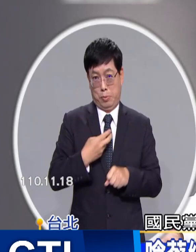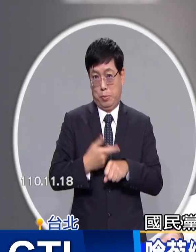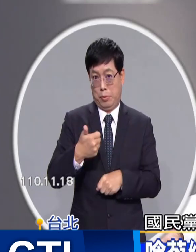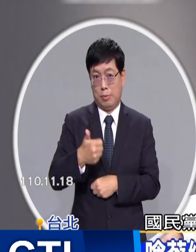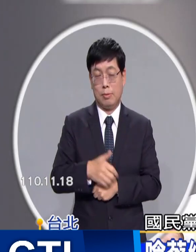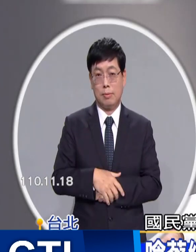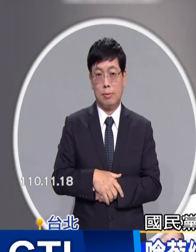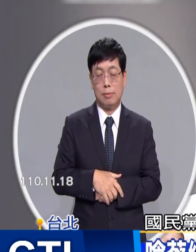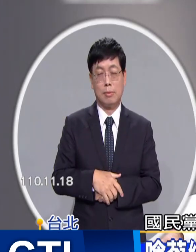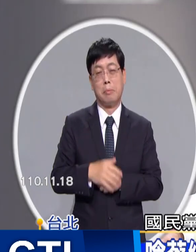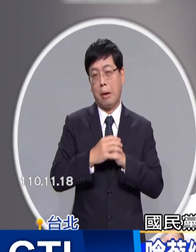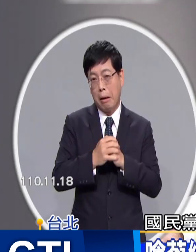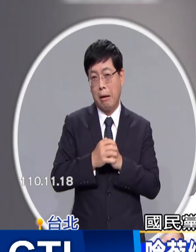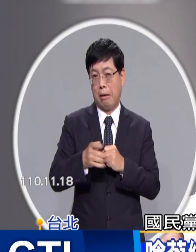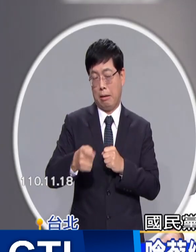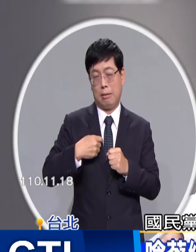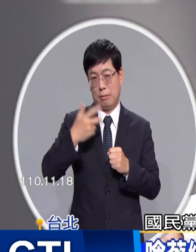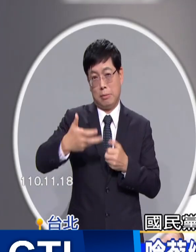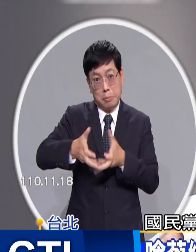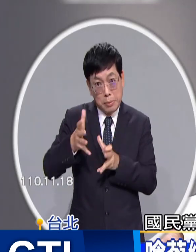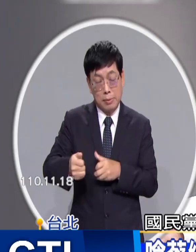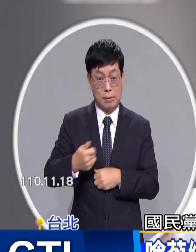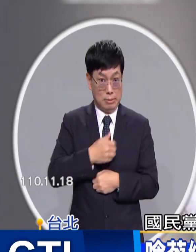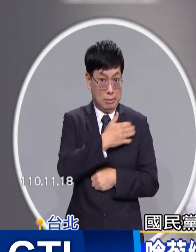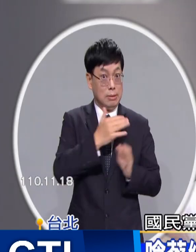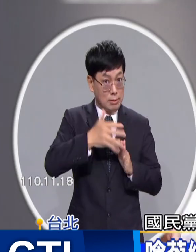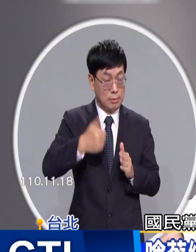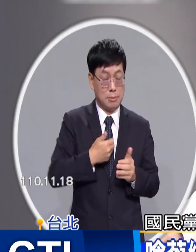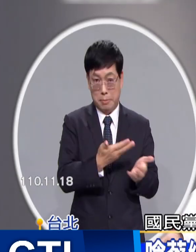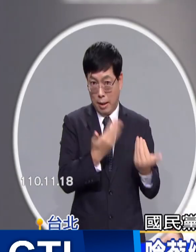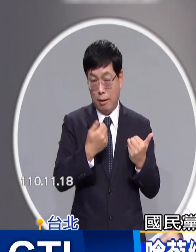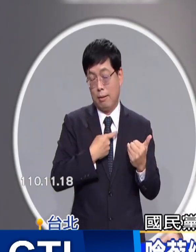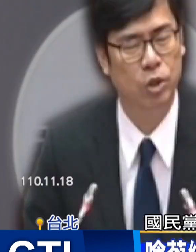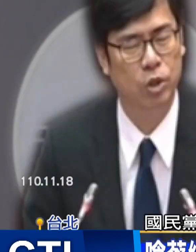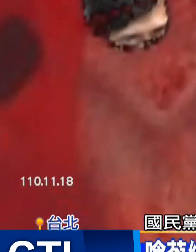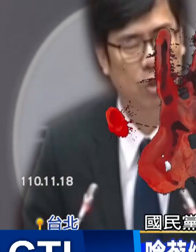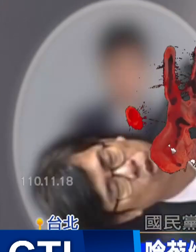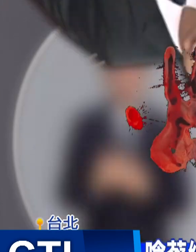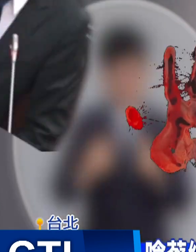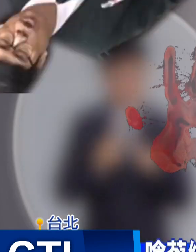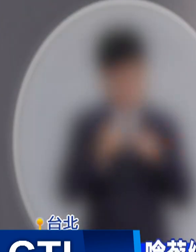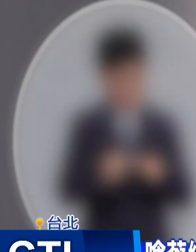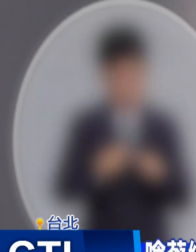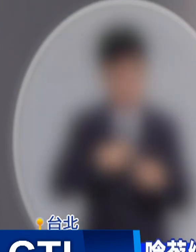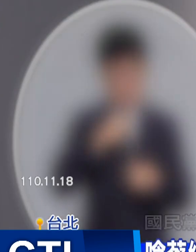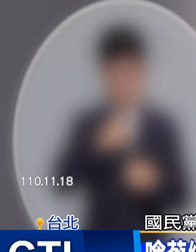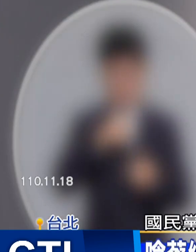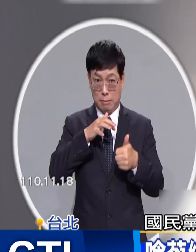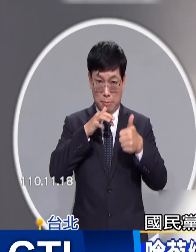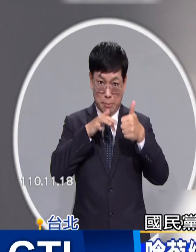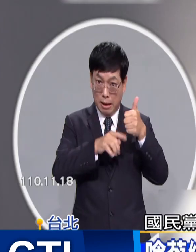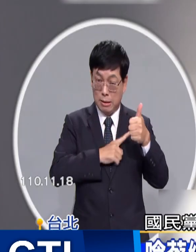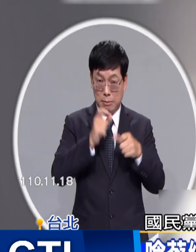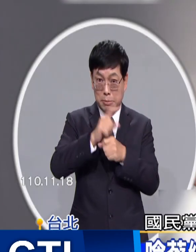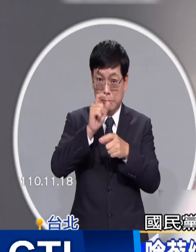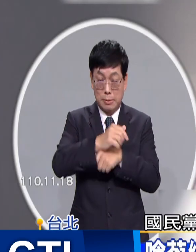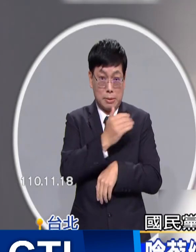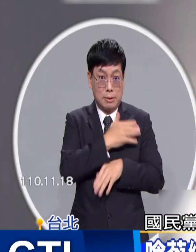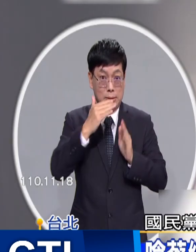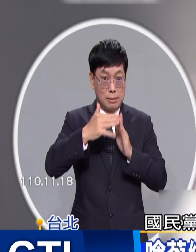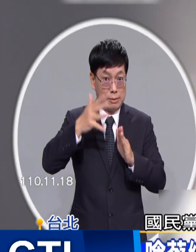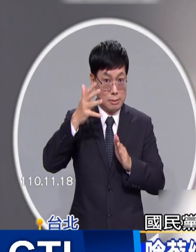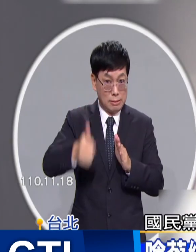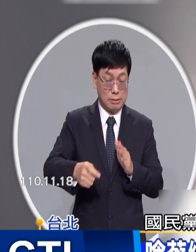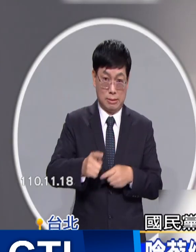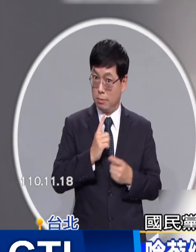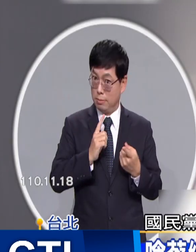强啊。拜托，徐国勇部长是陈其迈啊，去把新闻资料调出来看。这样公然指控陈其迈说谎，你这样对